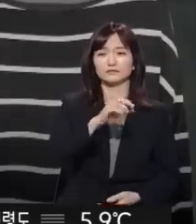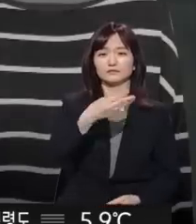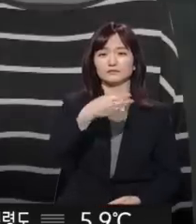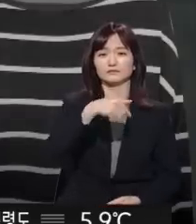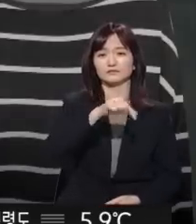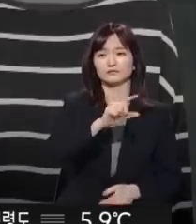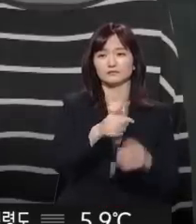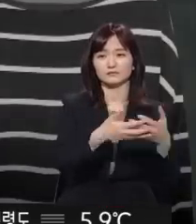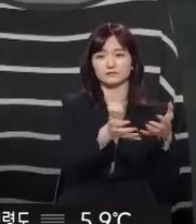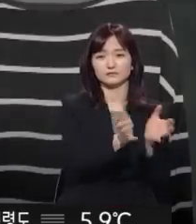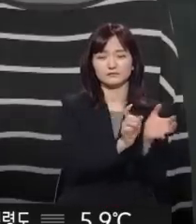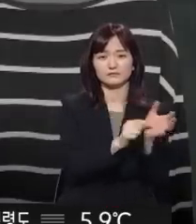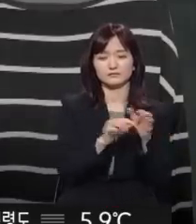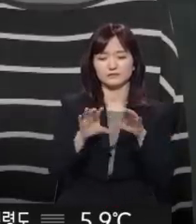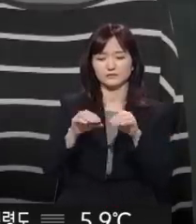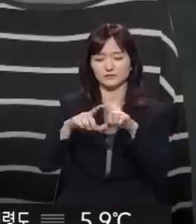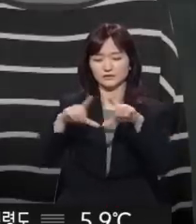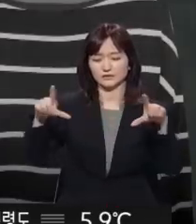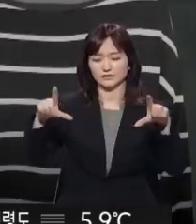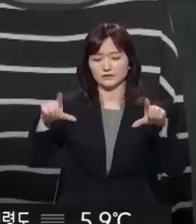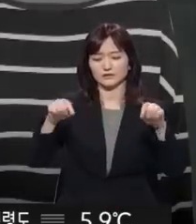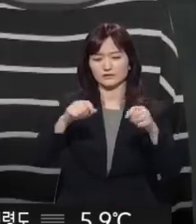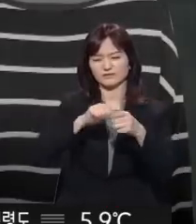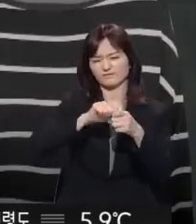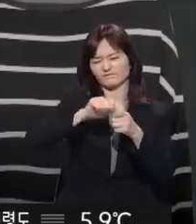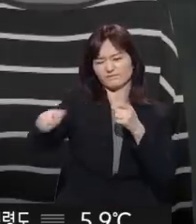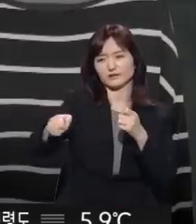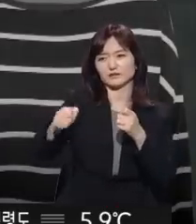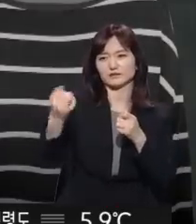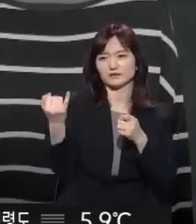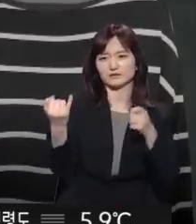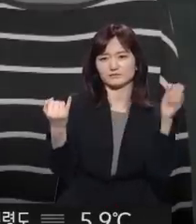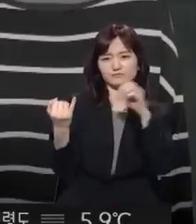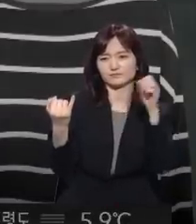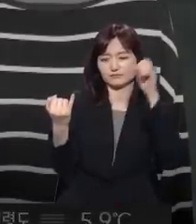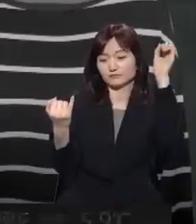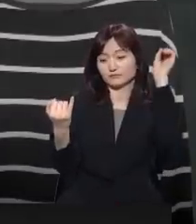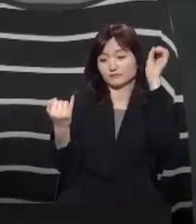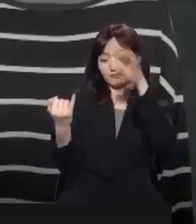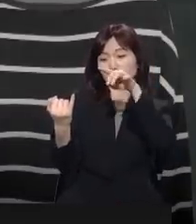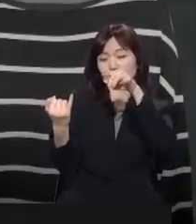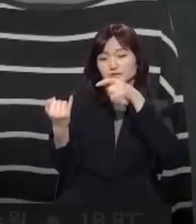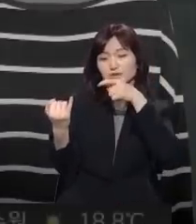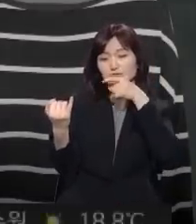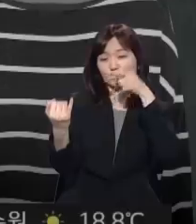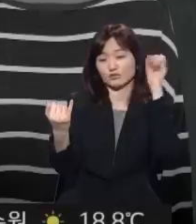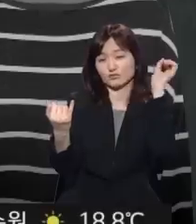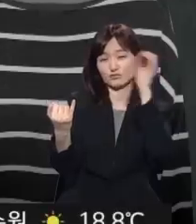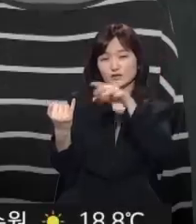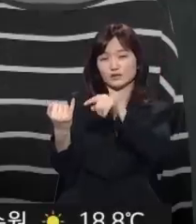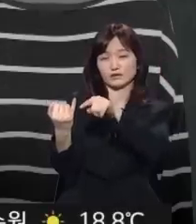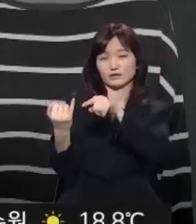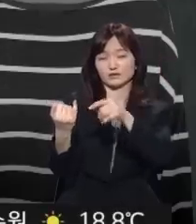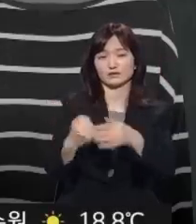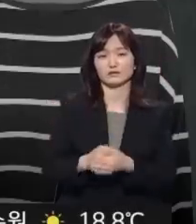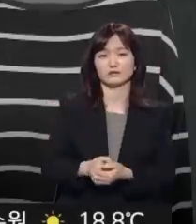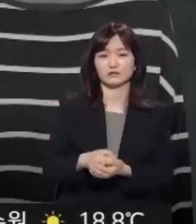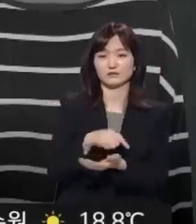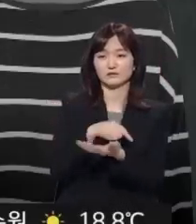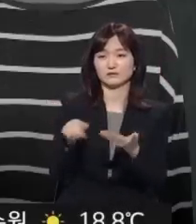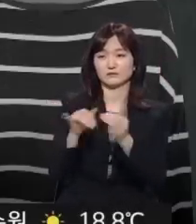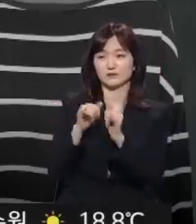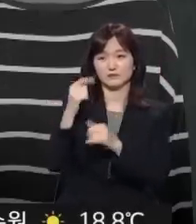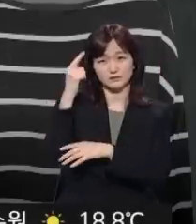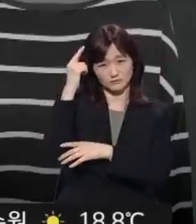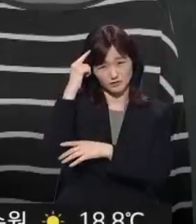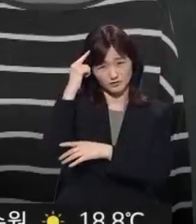지금 쿠션 안에 있는 그 버프라이가 나오겠죠. 그걸 흔들어가지고 머리에 뿌렸어요. 그리고 나서 찬물도 뿌렸다고 하니까 그 피해자가 머리를